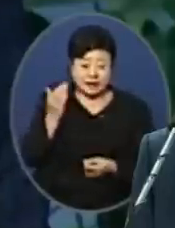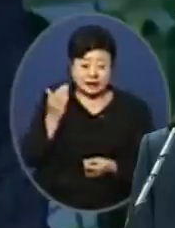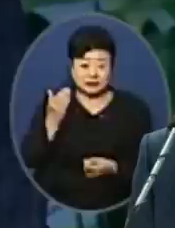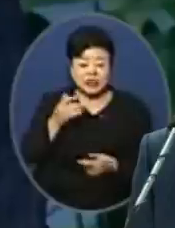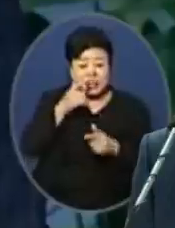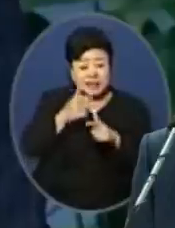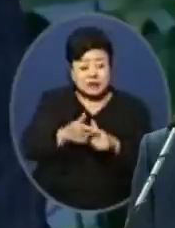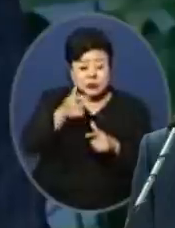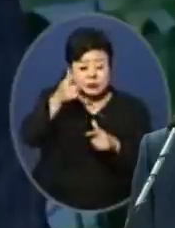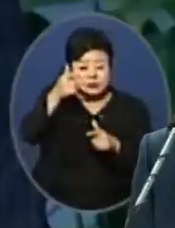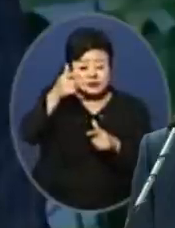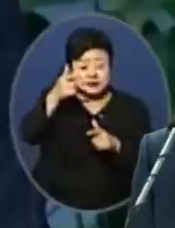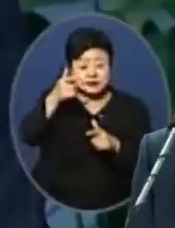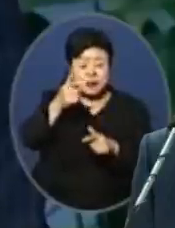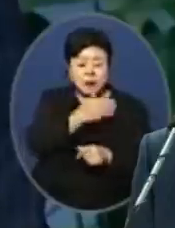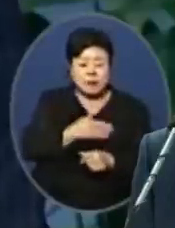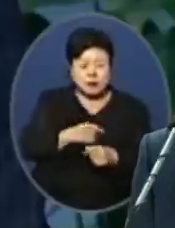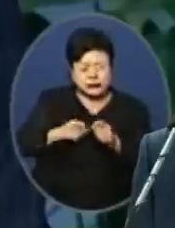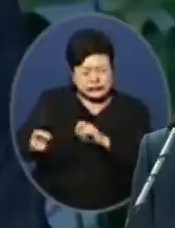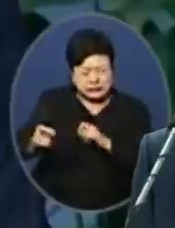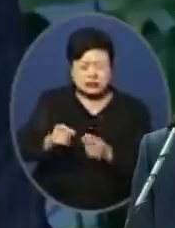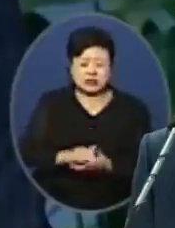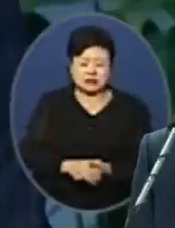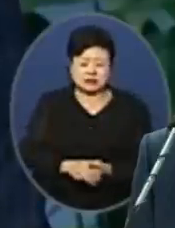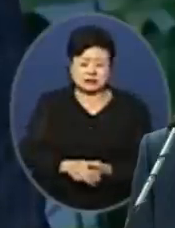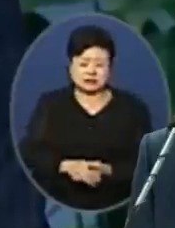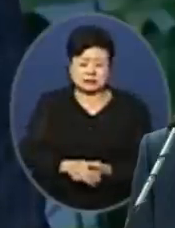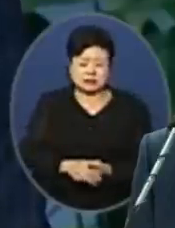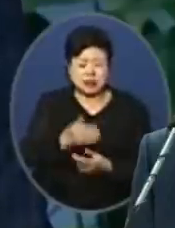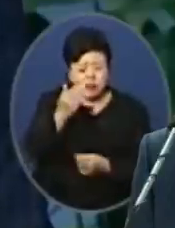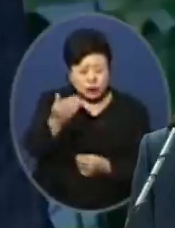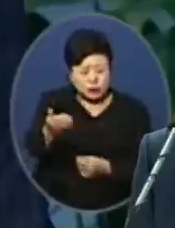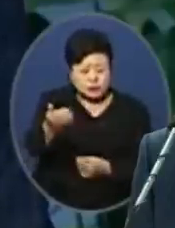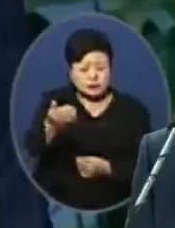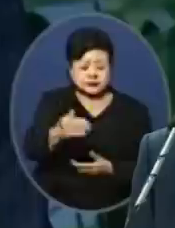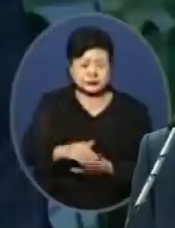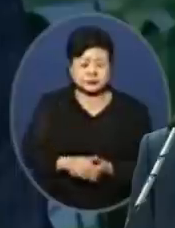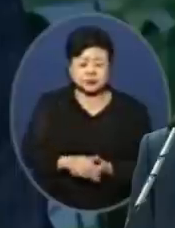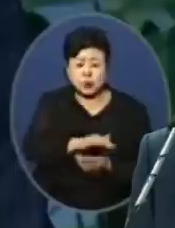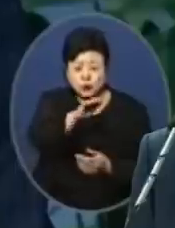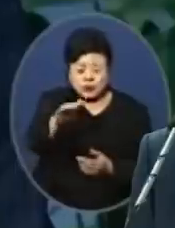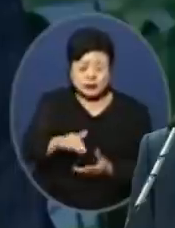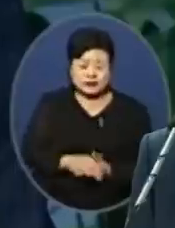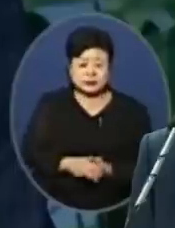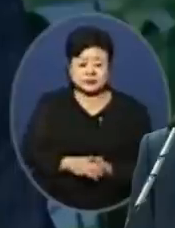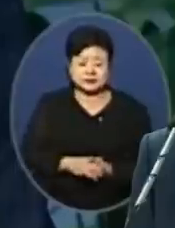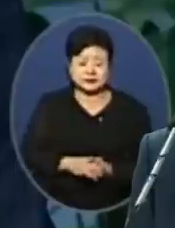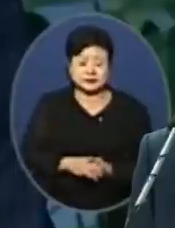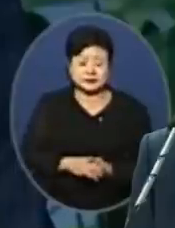얻었지만 예수님은 그 몸을 찢어서 여러분 우리를